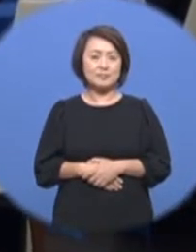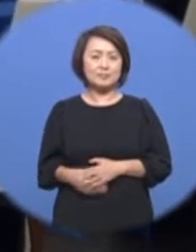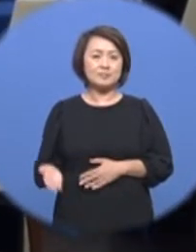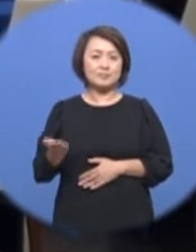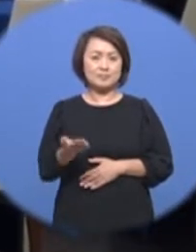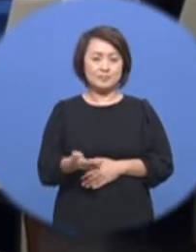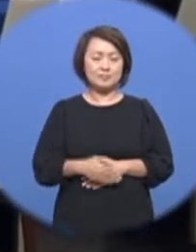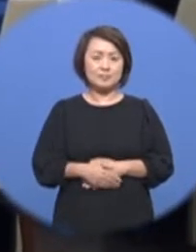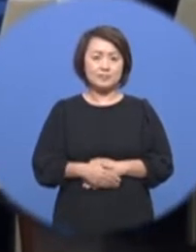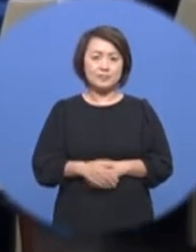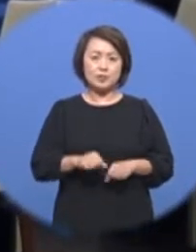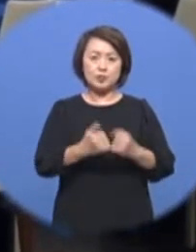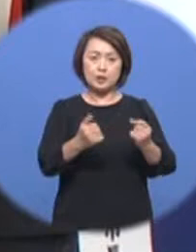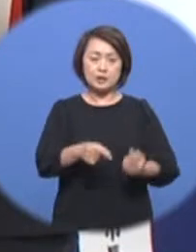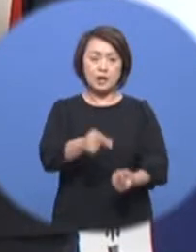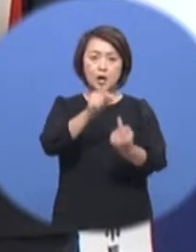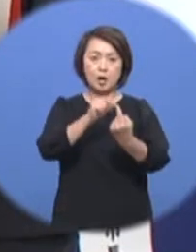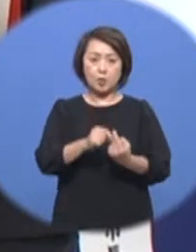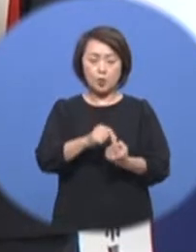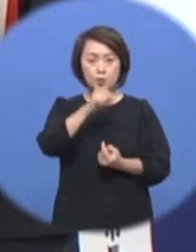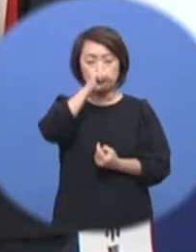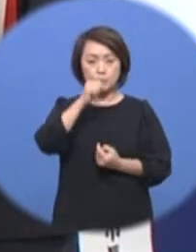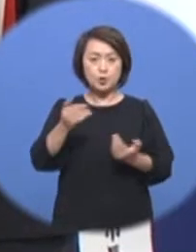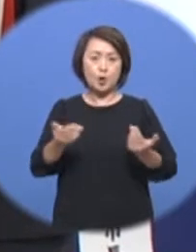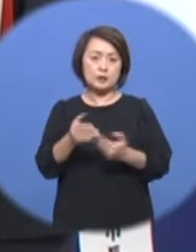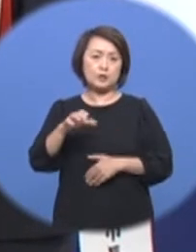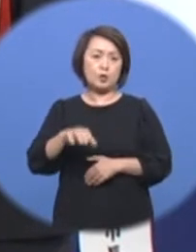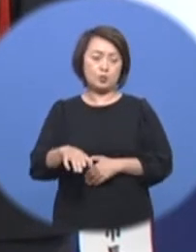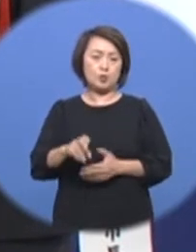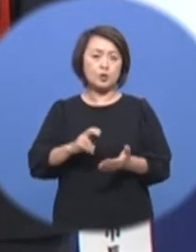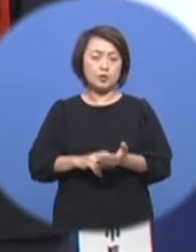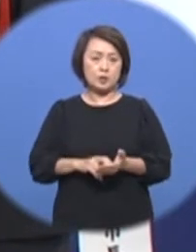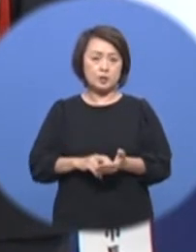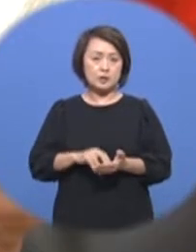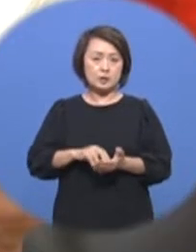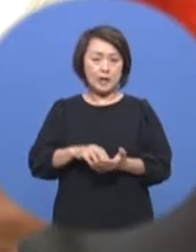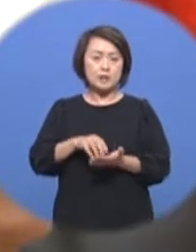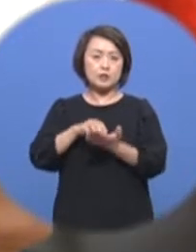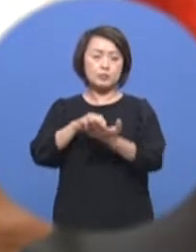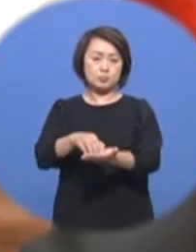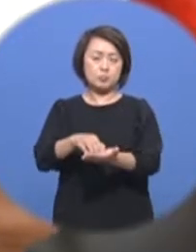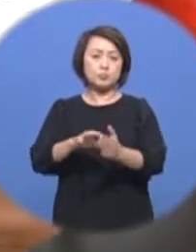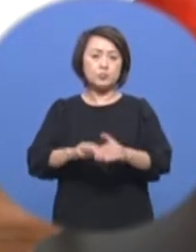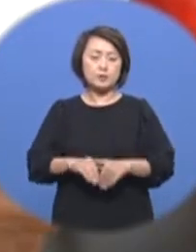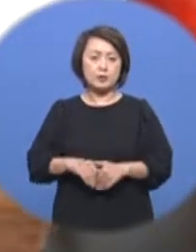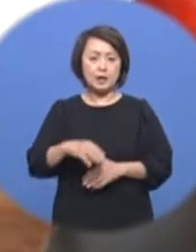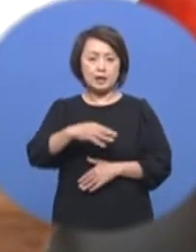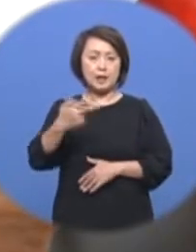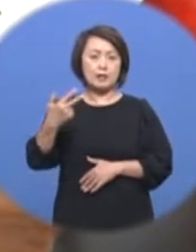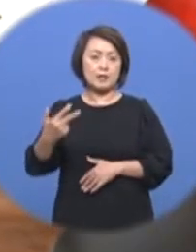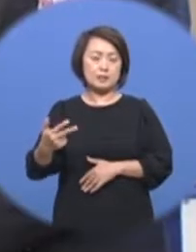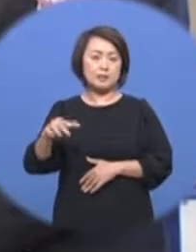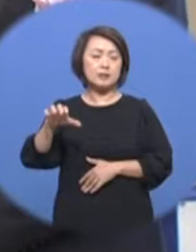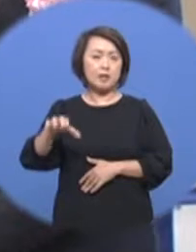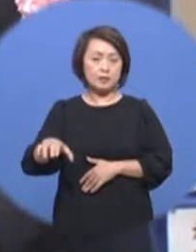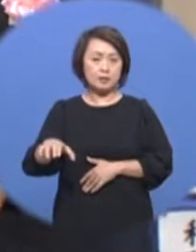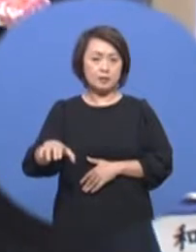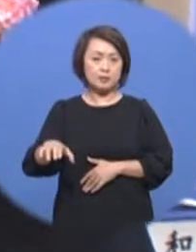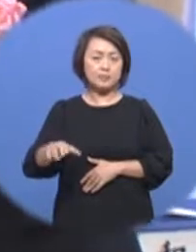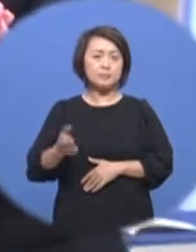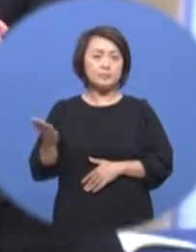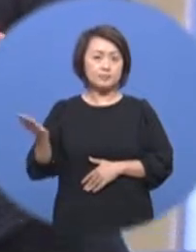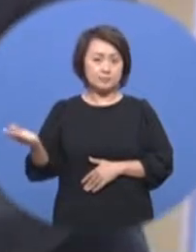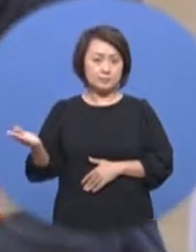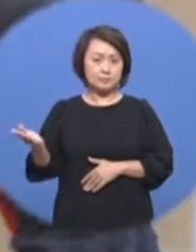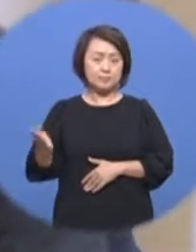続いて障害者雇用優良事業所として県知事表彰を受賞した海南市に本社のあるガーデニ